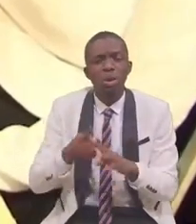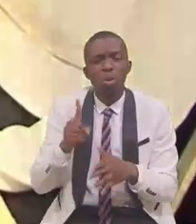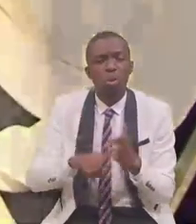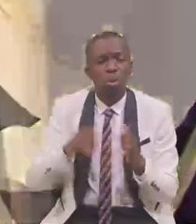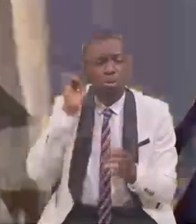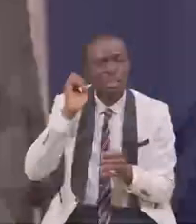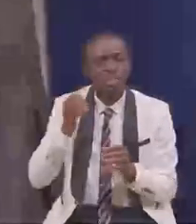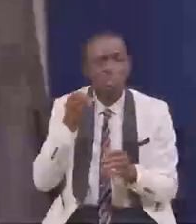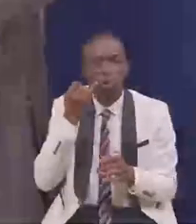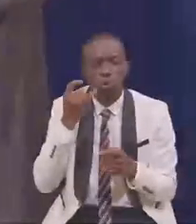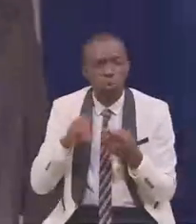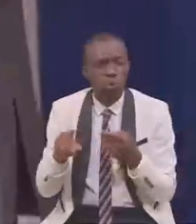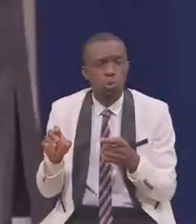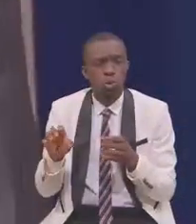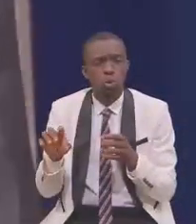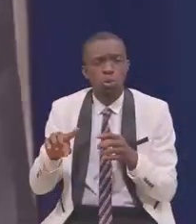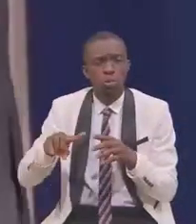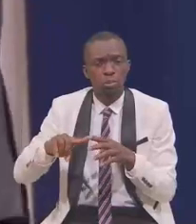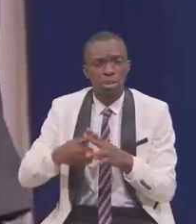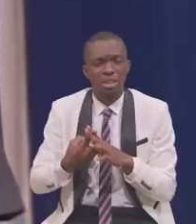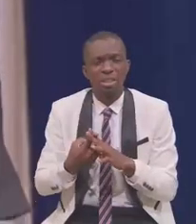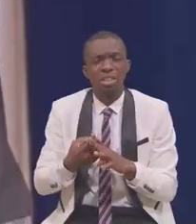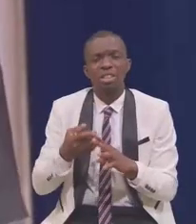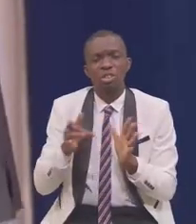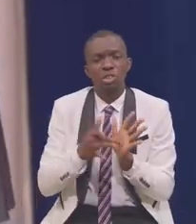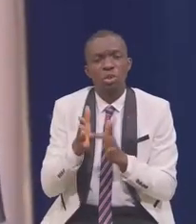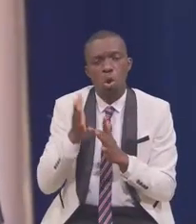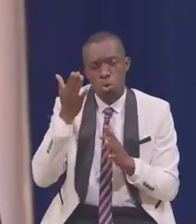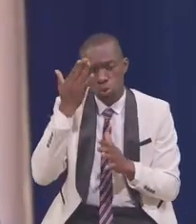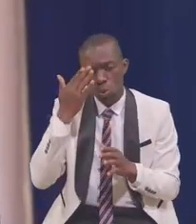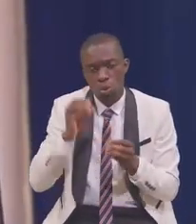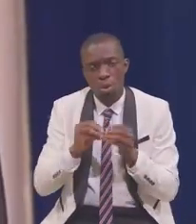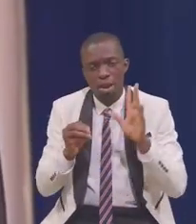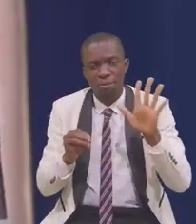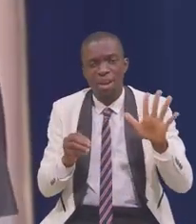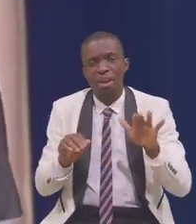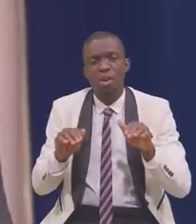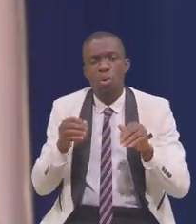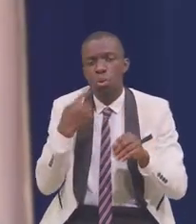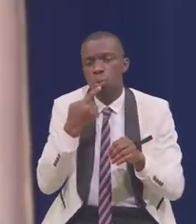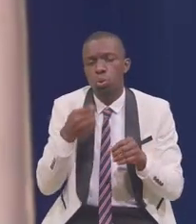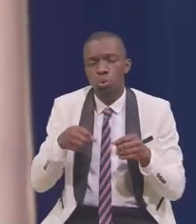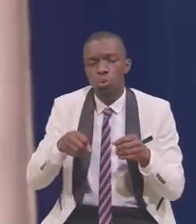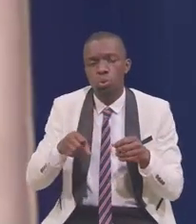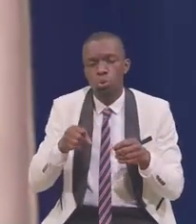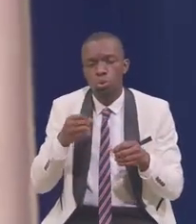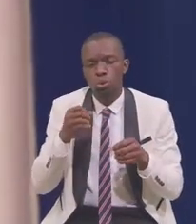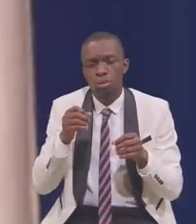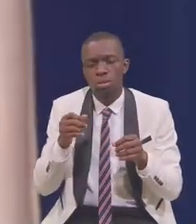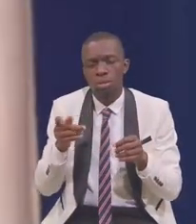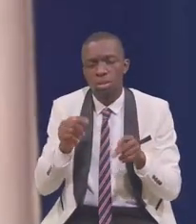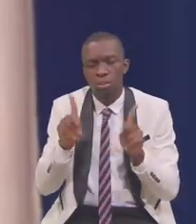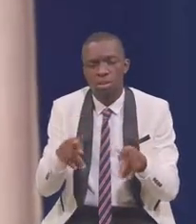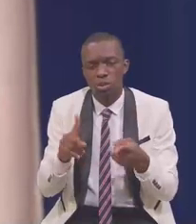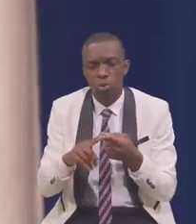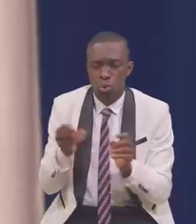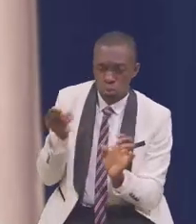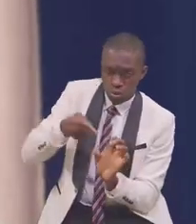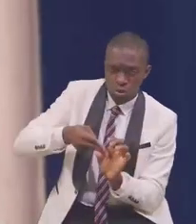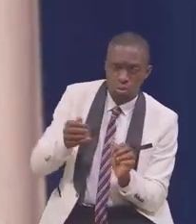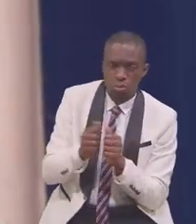5, il savait celui qui doit enrôler avec lui. Et 6, il savait